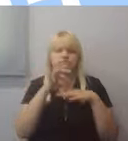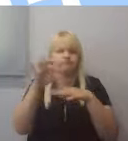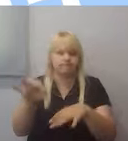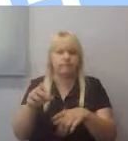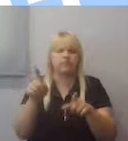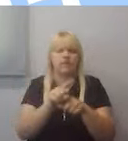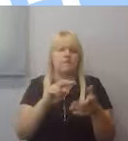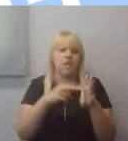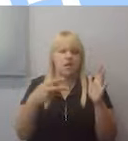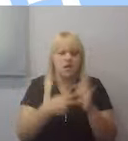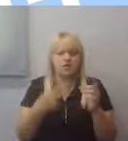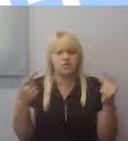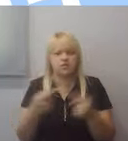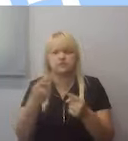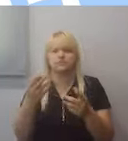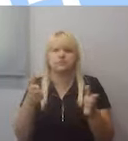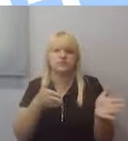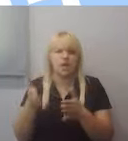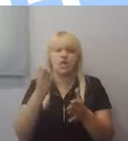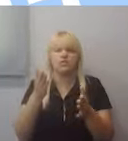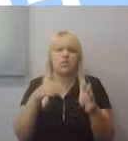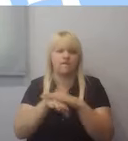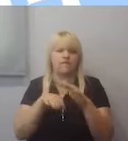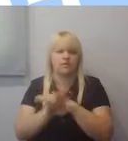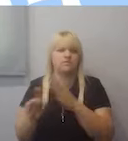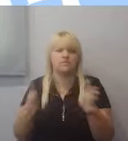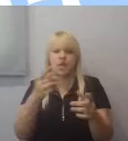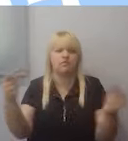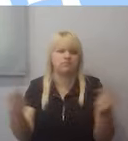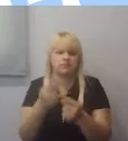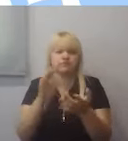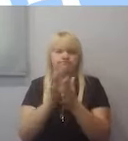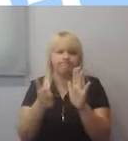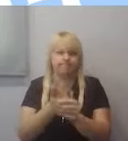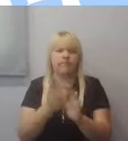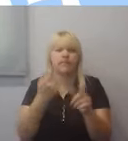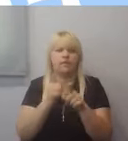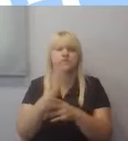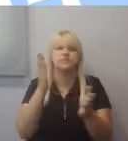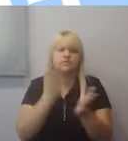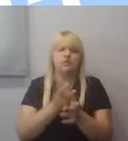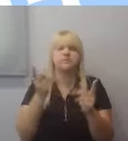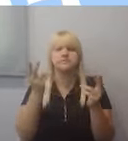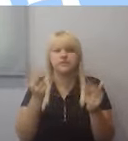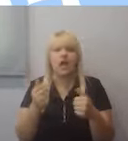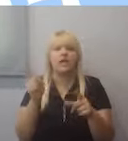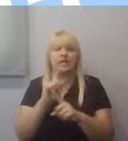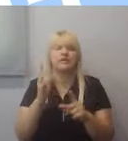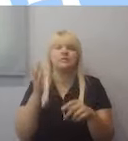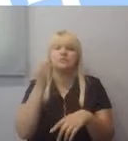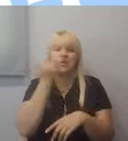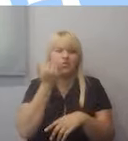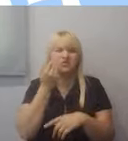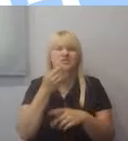saskaņojot ceļus evakuācijas ceļus tāpēc ka notiek nu jā ir saucamie tie ceļi kad mums jāskatās